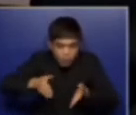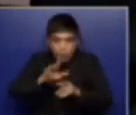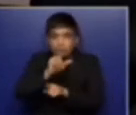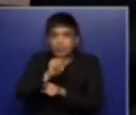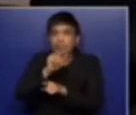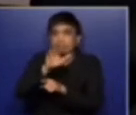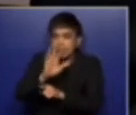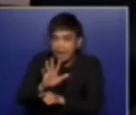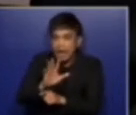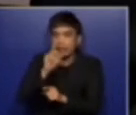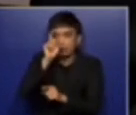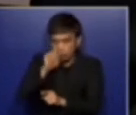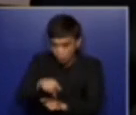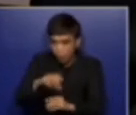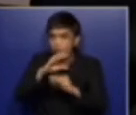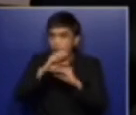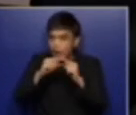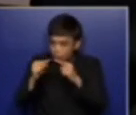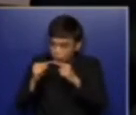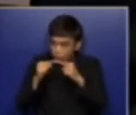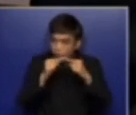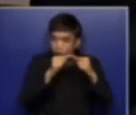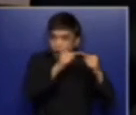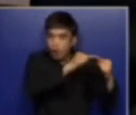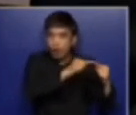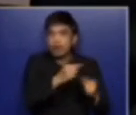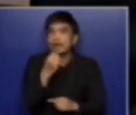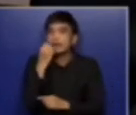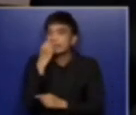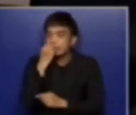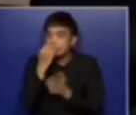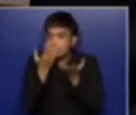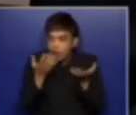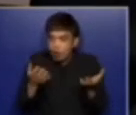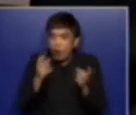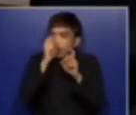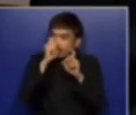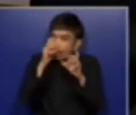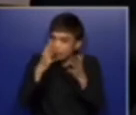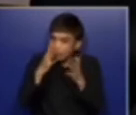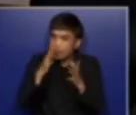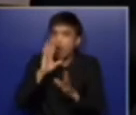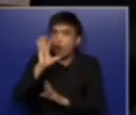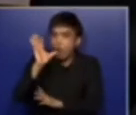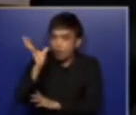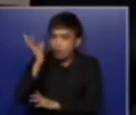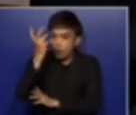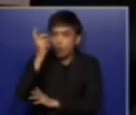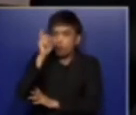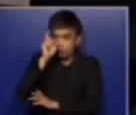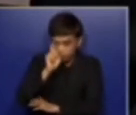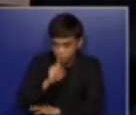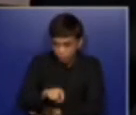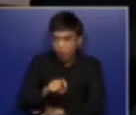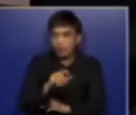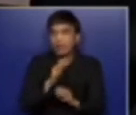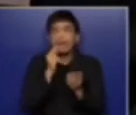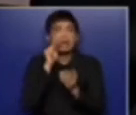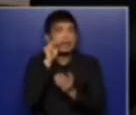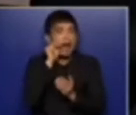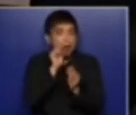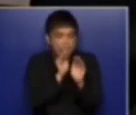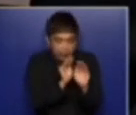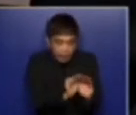างต่อเนื่องอาหารปลอดภัยของโลกควรควบคู่ไปกับการเก็บกักน้ำใน